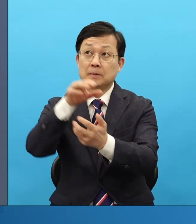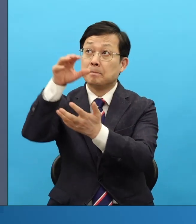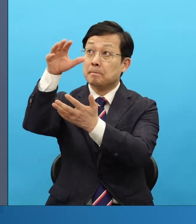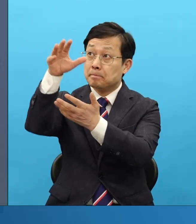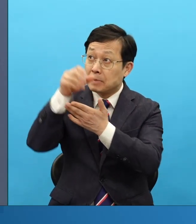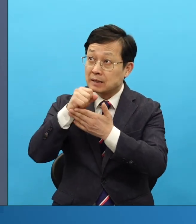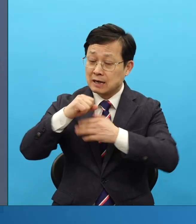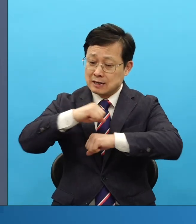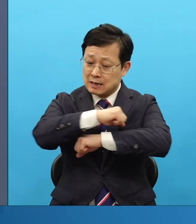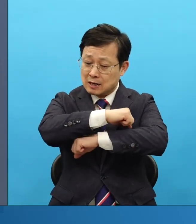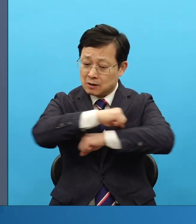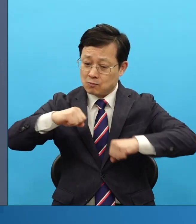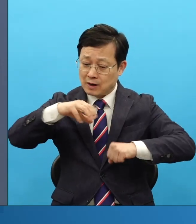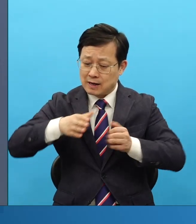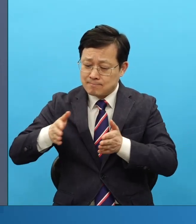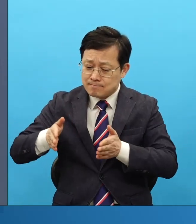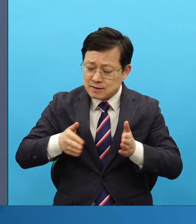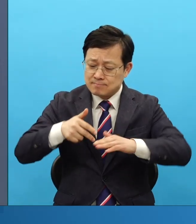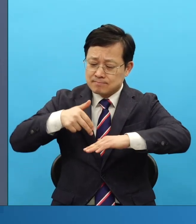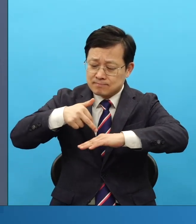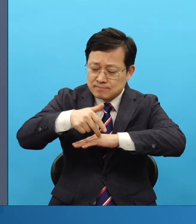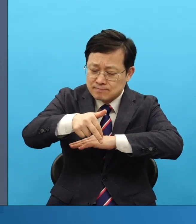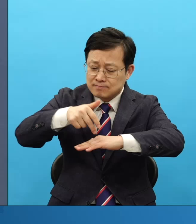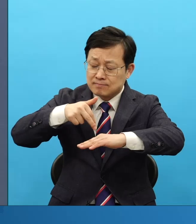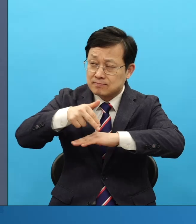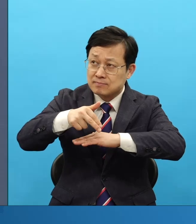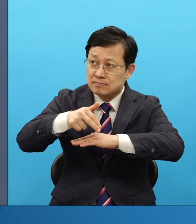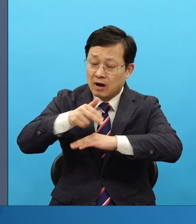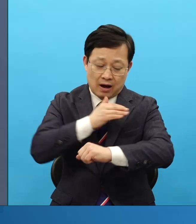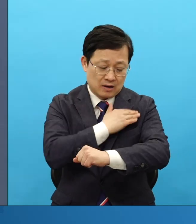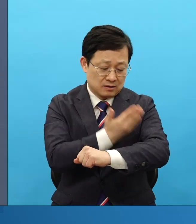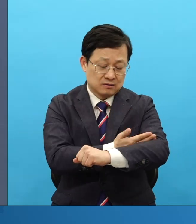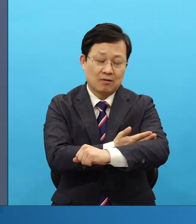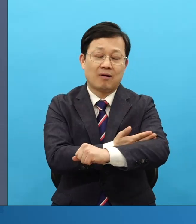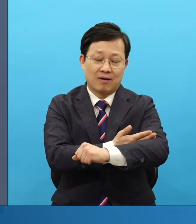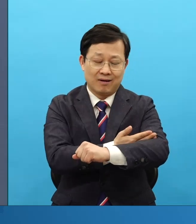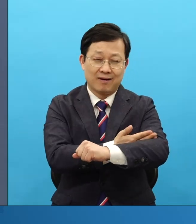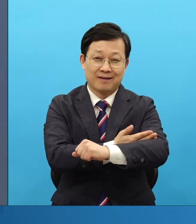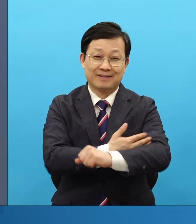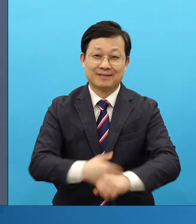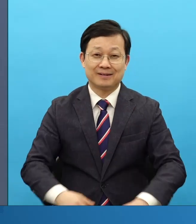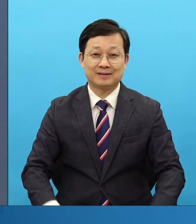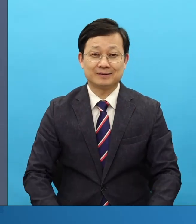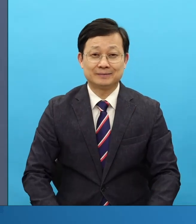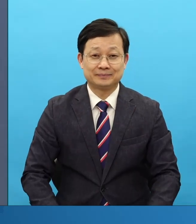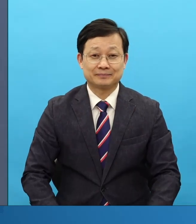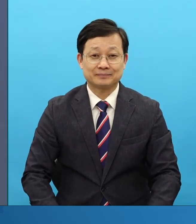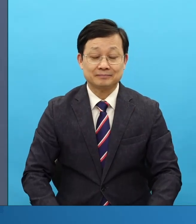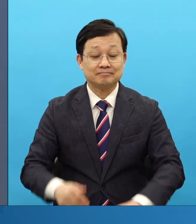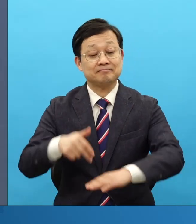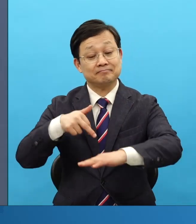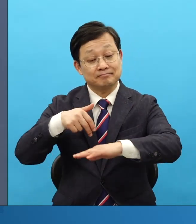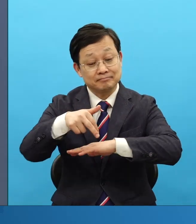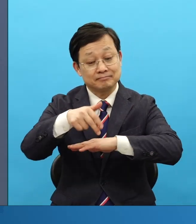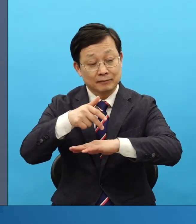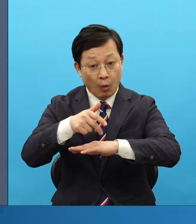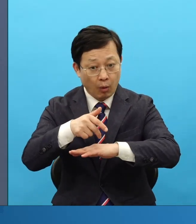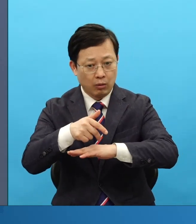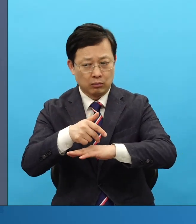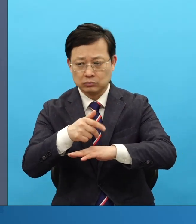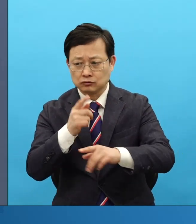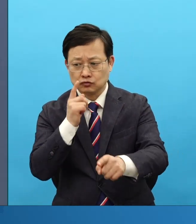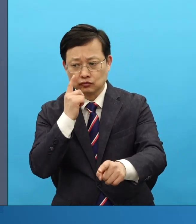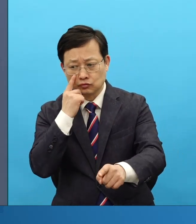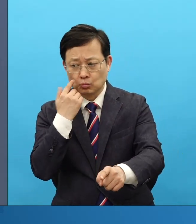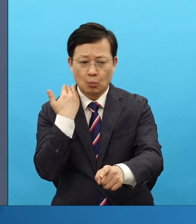just harvested their crops, but it is the Holy Spirit coming upon them and them taking the journey. 근데 가는데 눈에 안